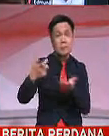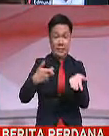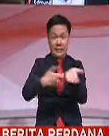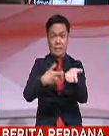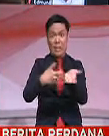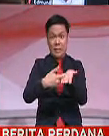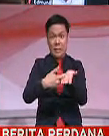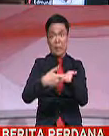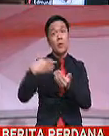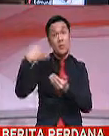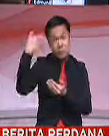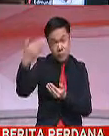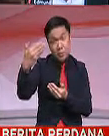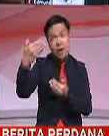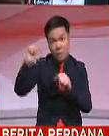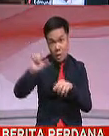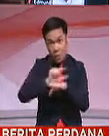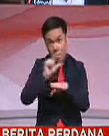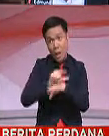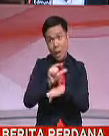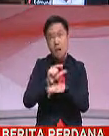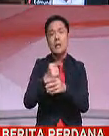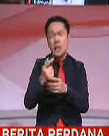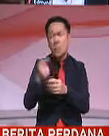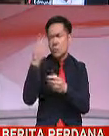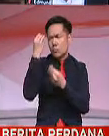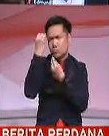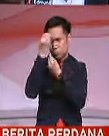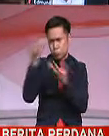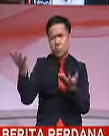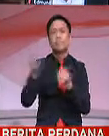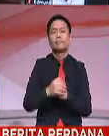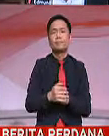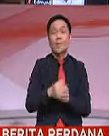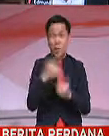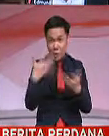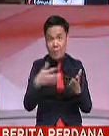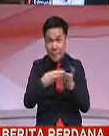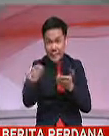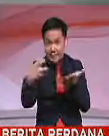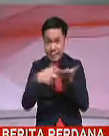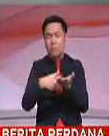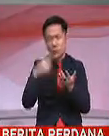untuk masa depan. Nanti kita akan contact, kita akan beritahu semua peminat-peminat yang dah beli tiket lah.